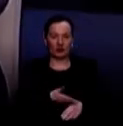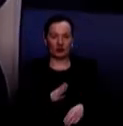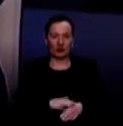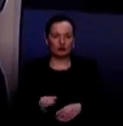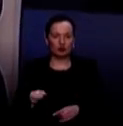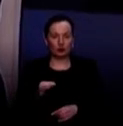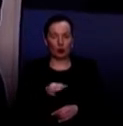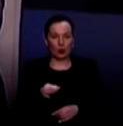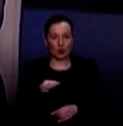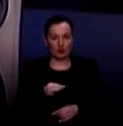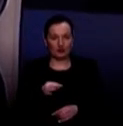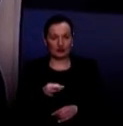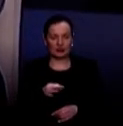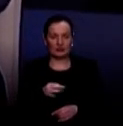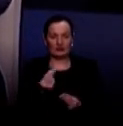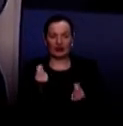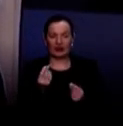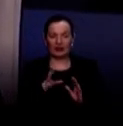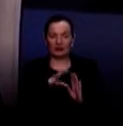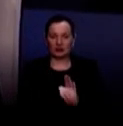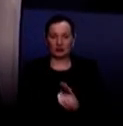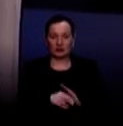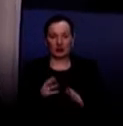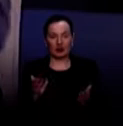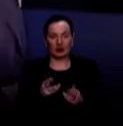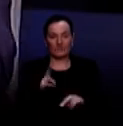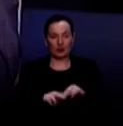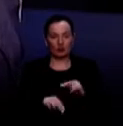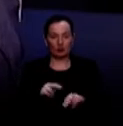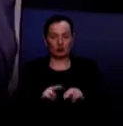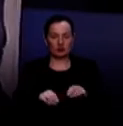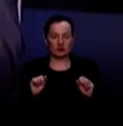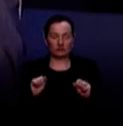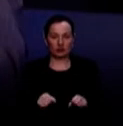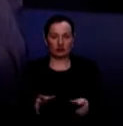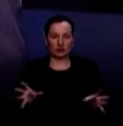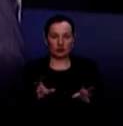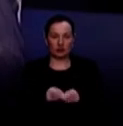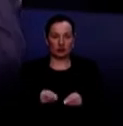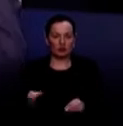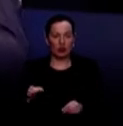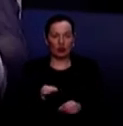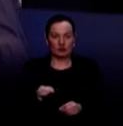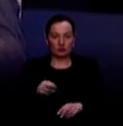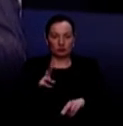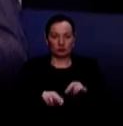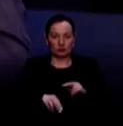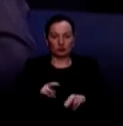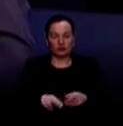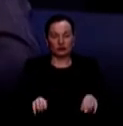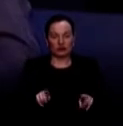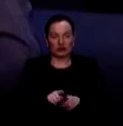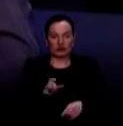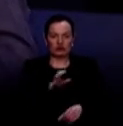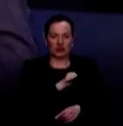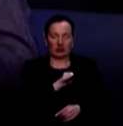який побудує, зможе тут разом з областю побудувати такий